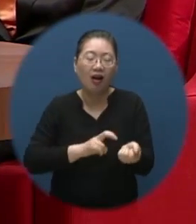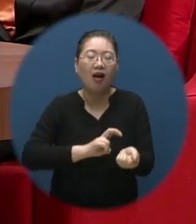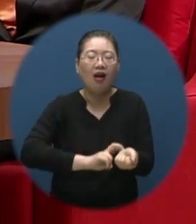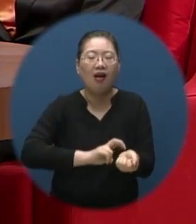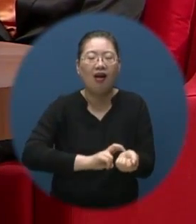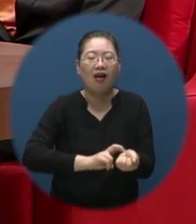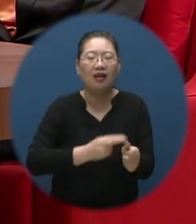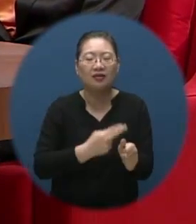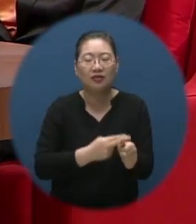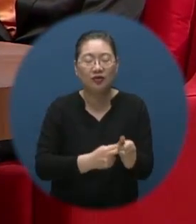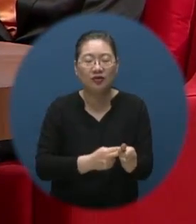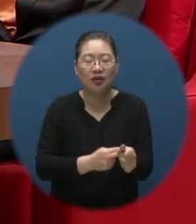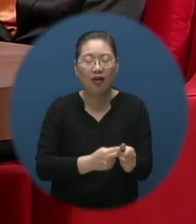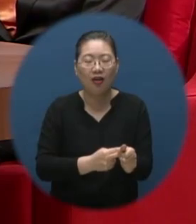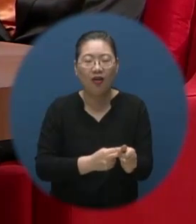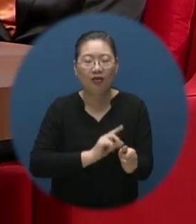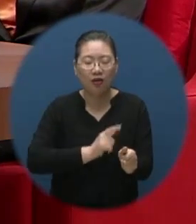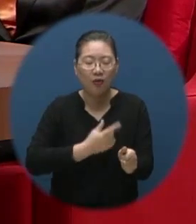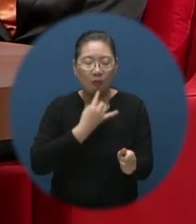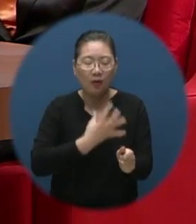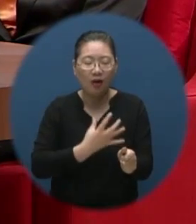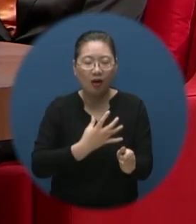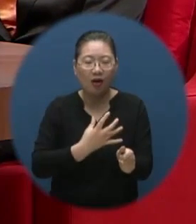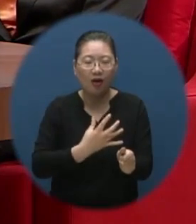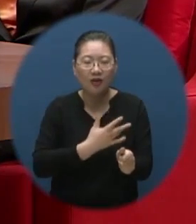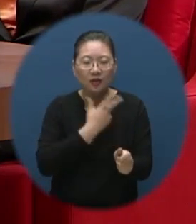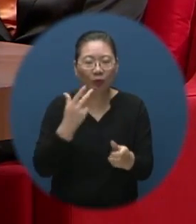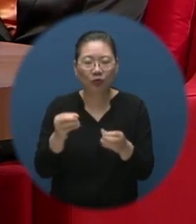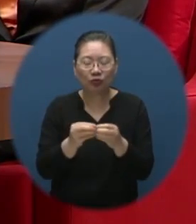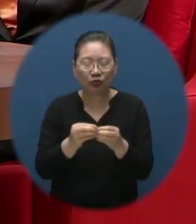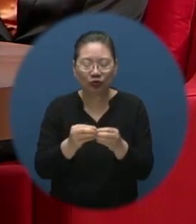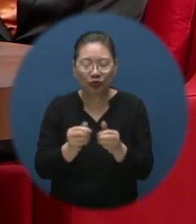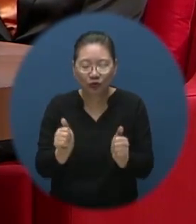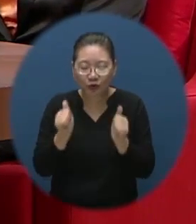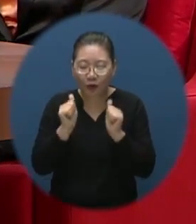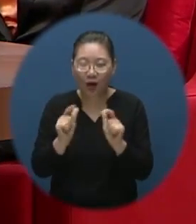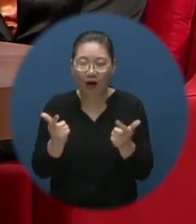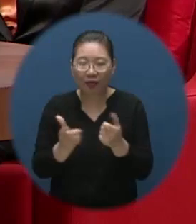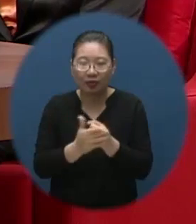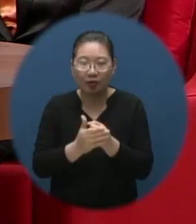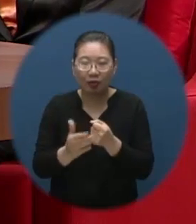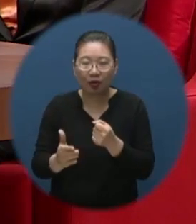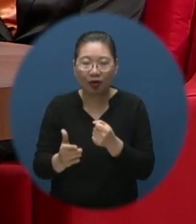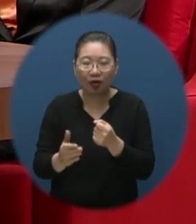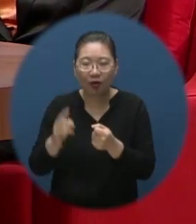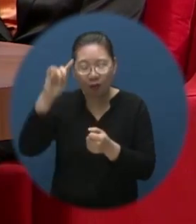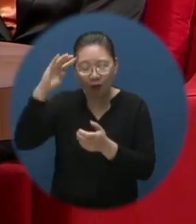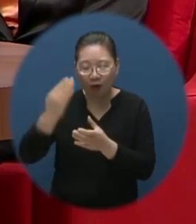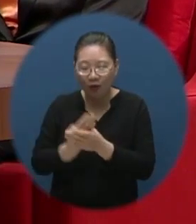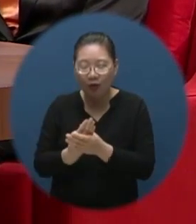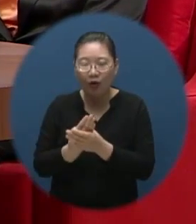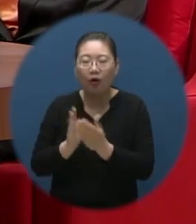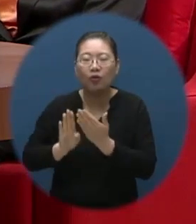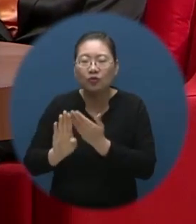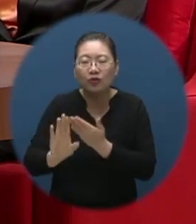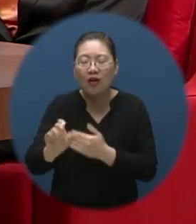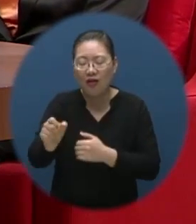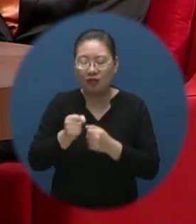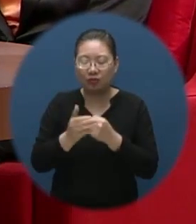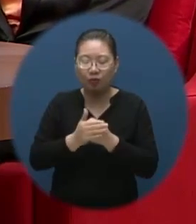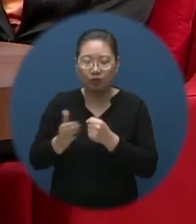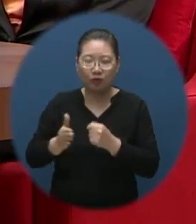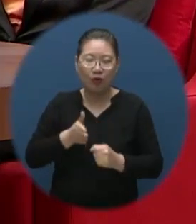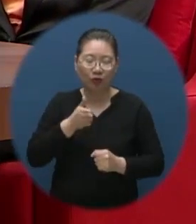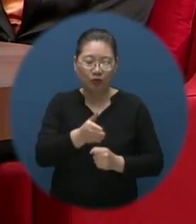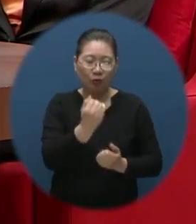예, 한의사밖에는 없었어요. 아니, 명문과 졸업도 아니고. 예. 그 당시 박사라는 타이틀도 그 뒤에 딴 거고 그죠? 다.